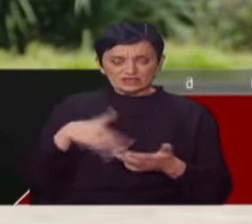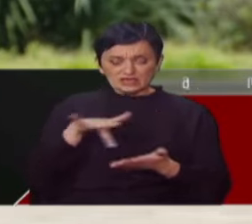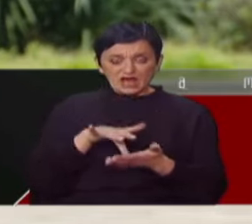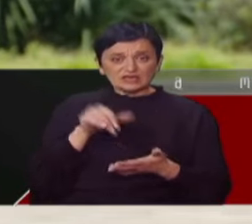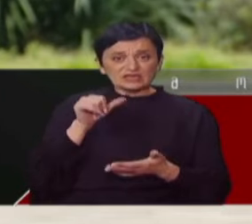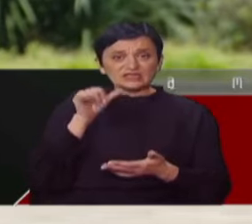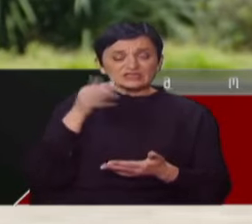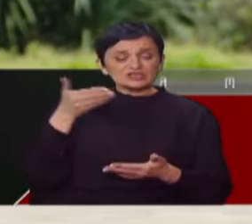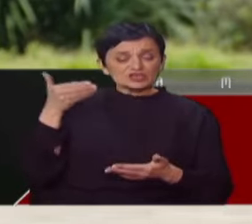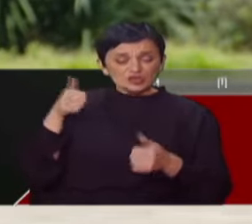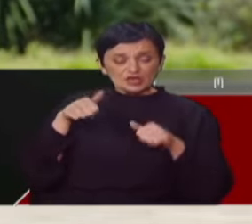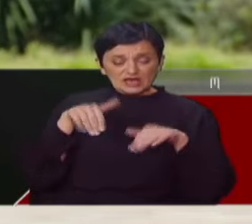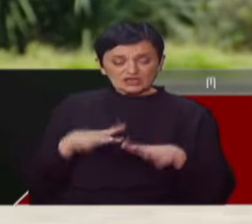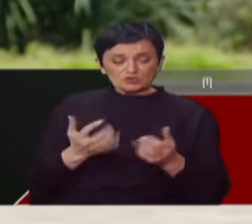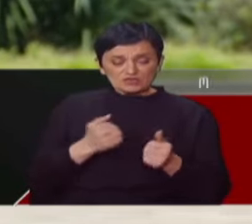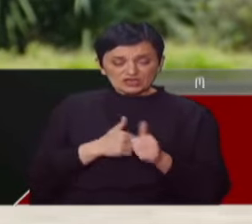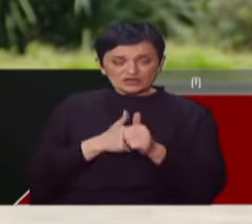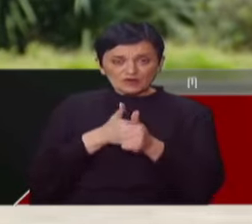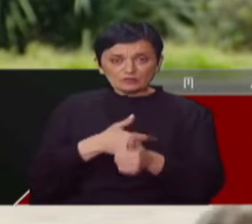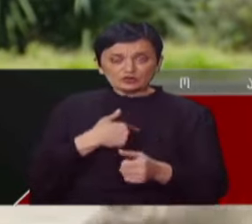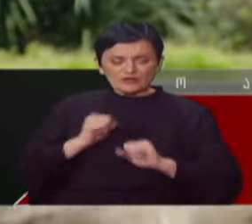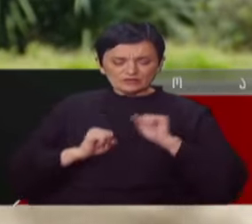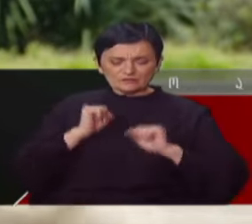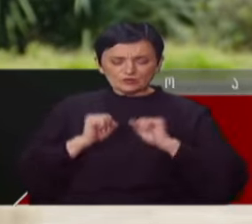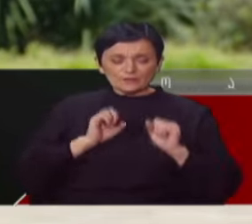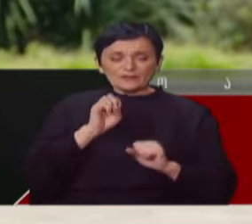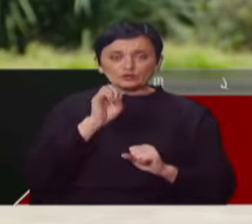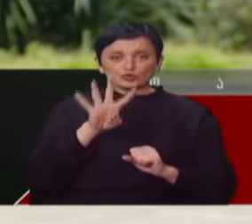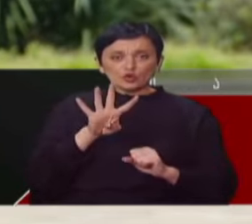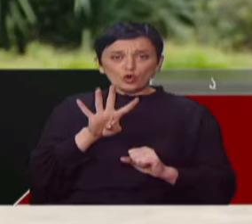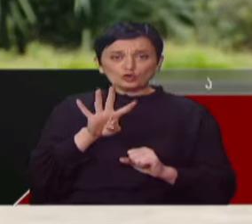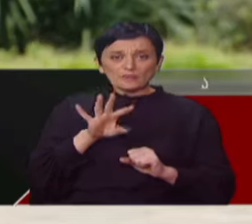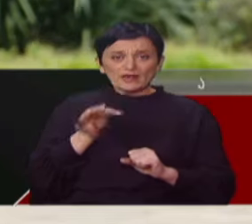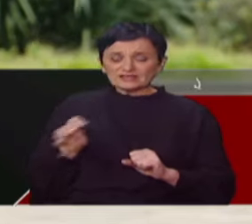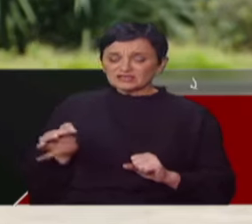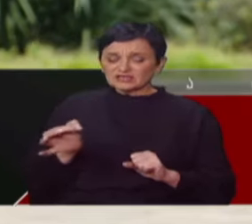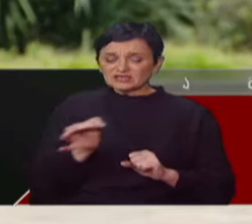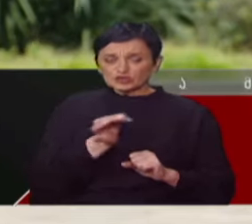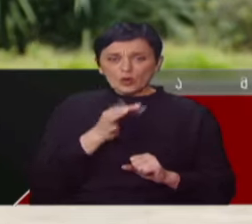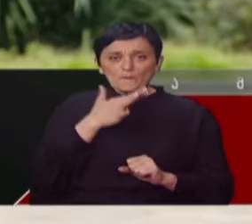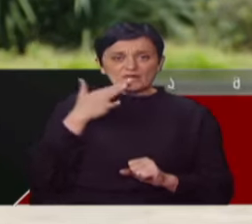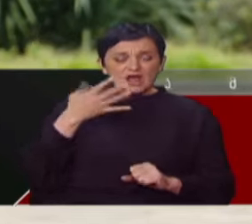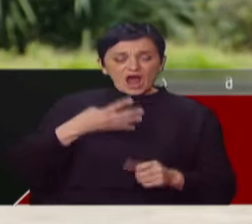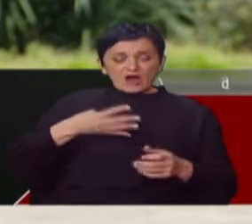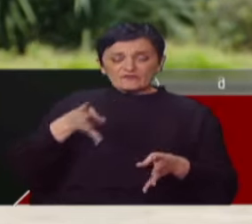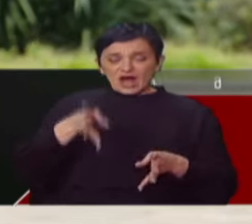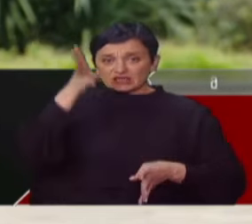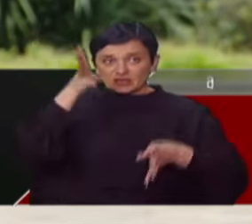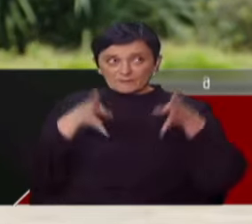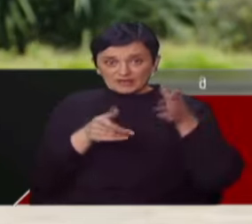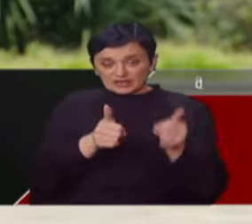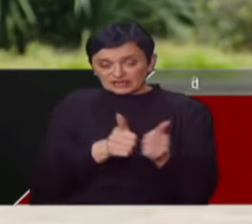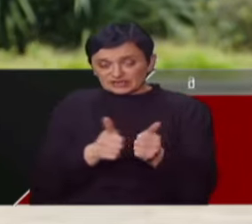მიღებული გადაწყვეტილებების კვალდაკვალ ბუნებრივია ჩვენ ვცდილობთ რომ 14-ვე ადმინისტრაციულ ერთეულში ყველა მრავალბინიან